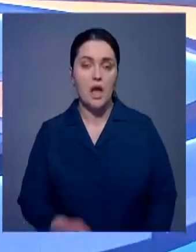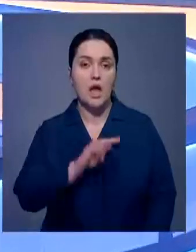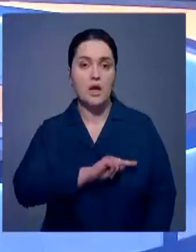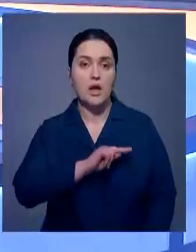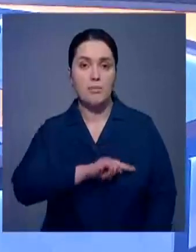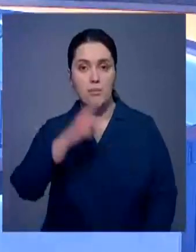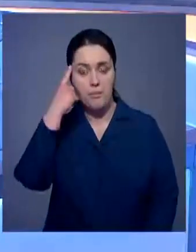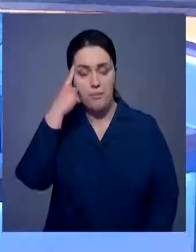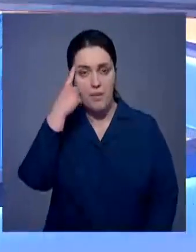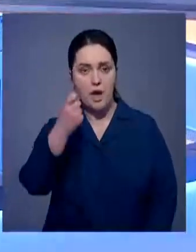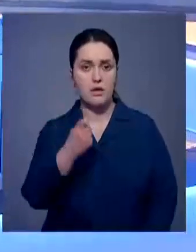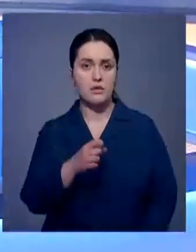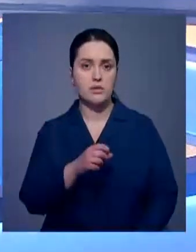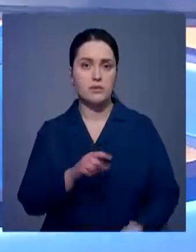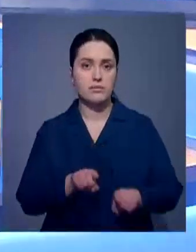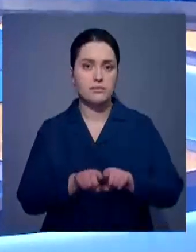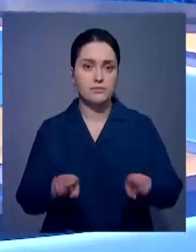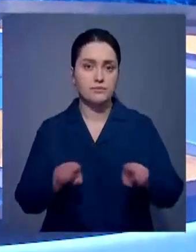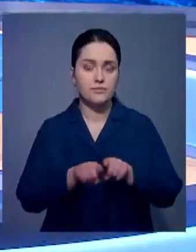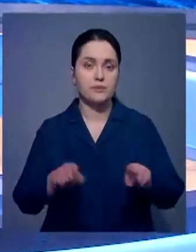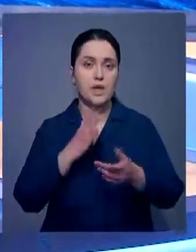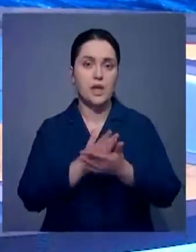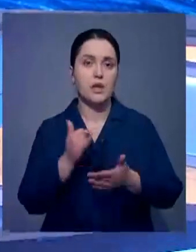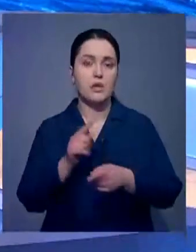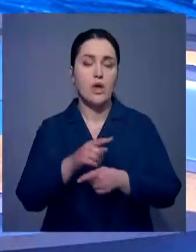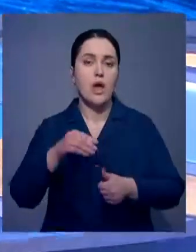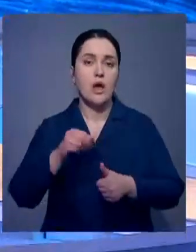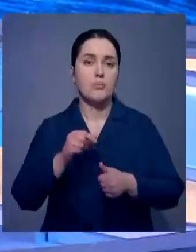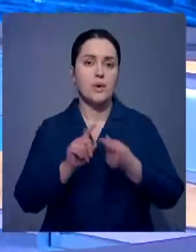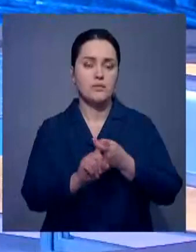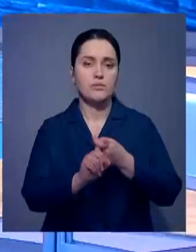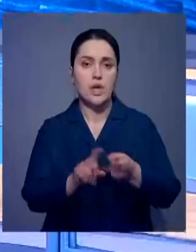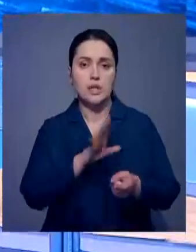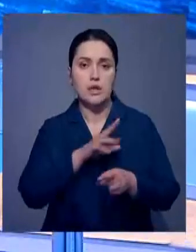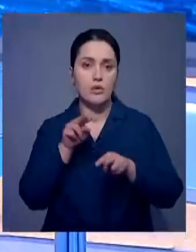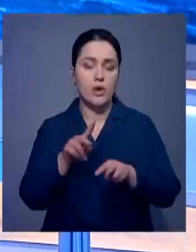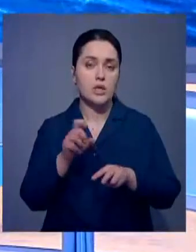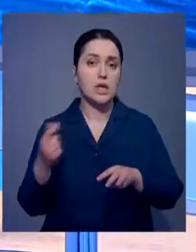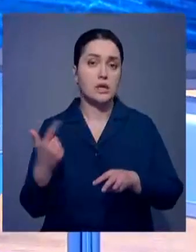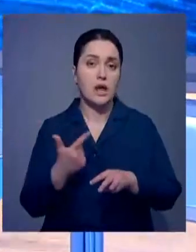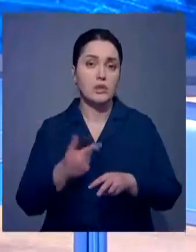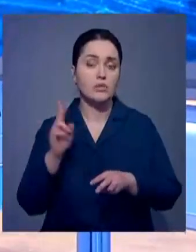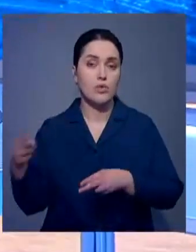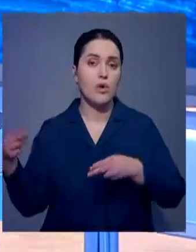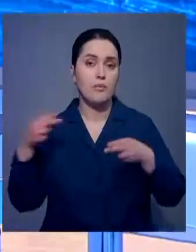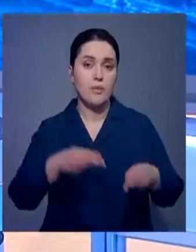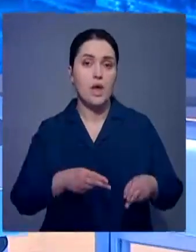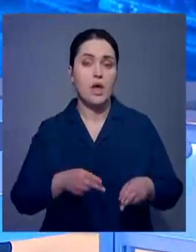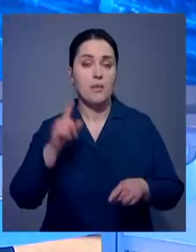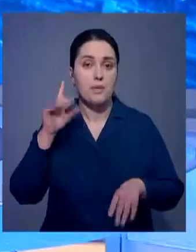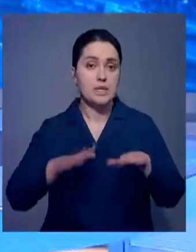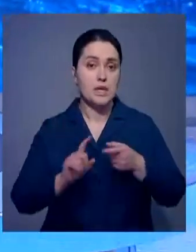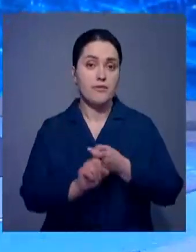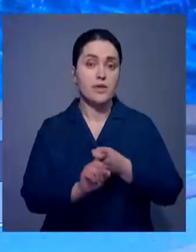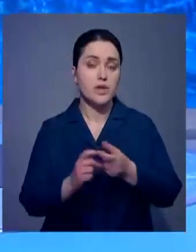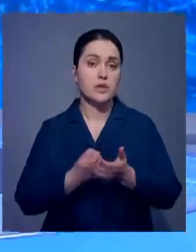Работа по предупреждению распространения коронавируса ведется и в Армении. Идет усиленный контроль за гражданами, прибывающими в страну. На днях с